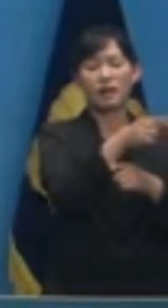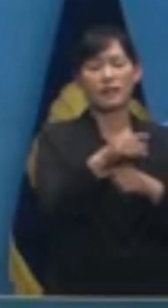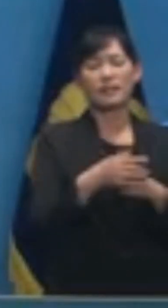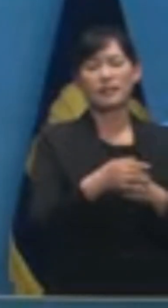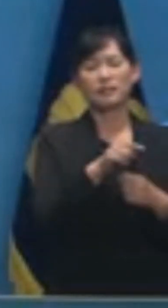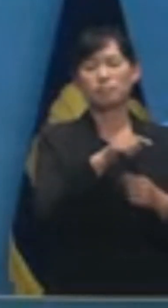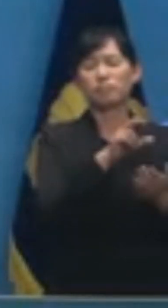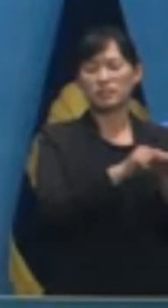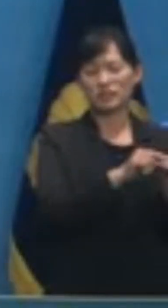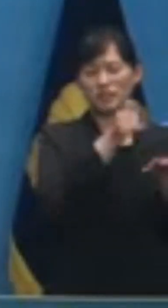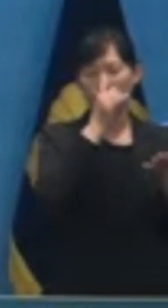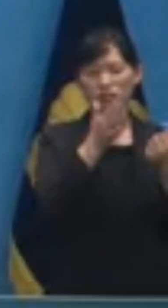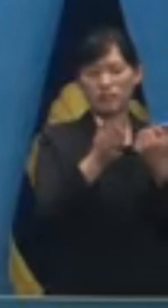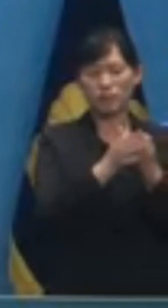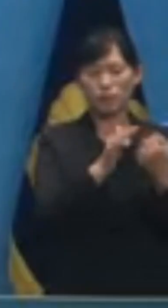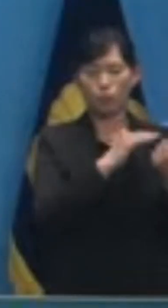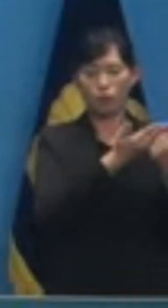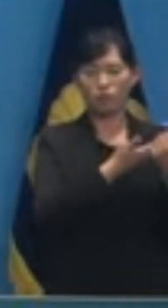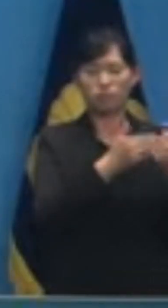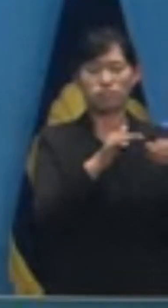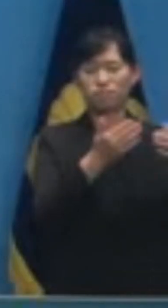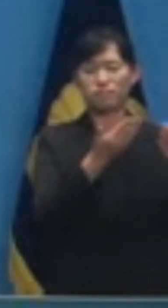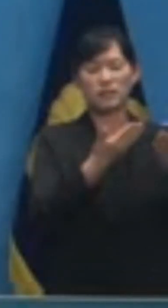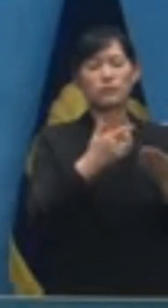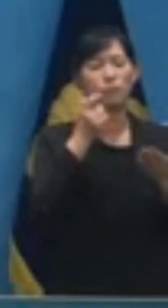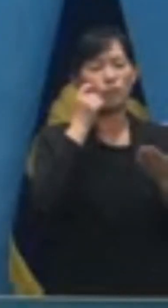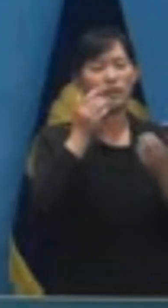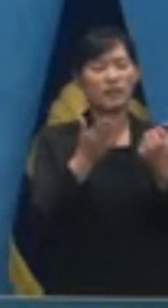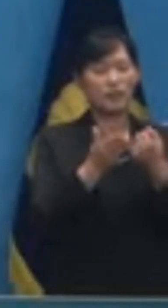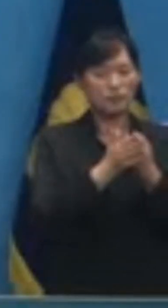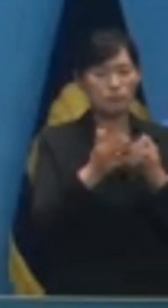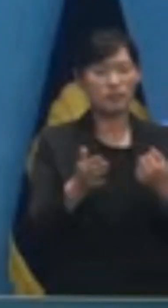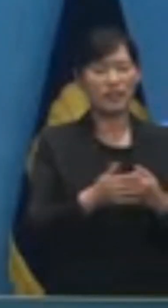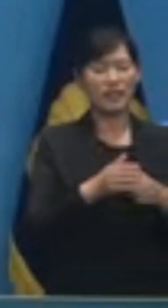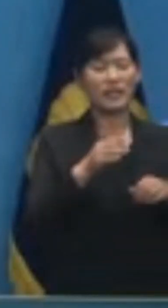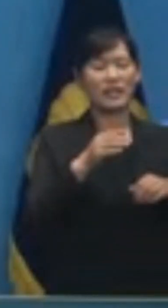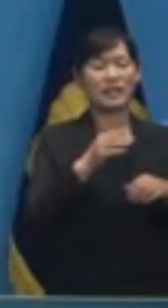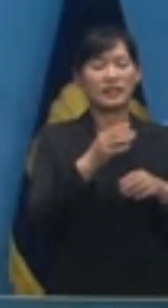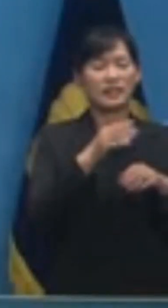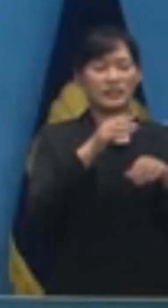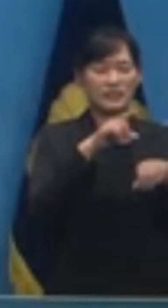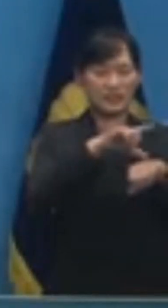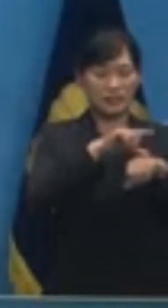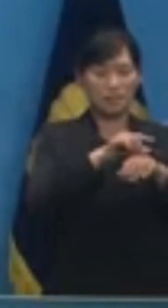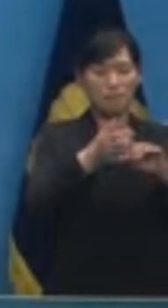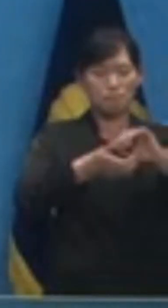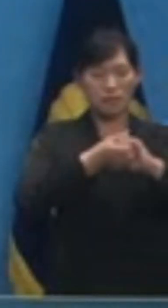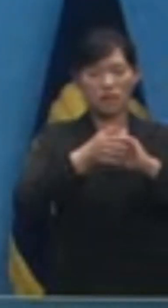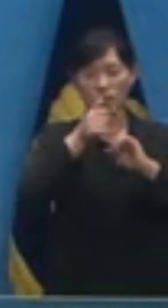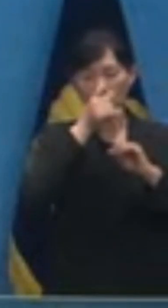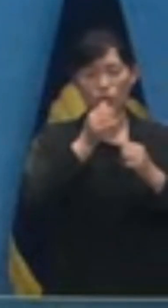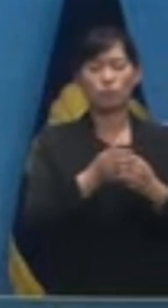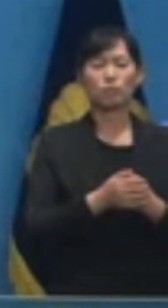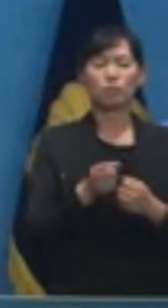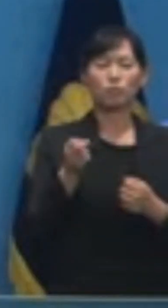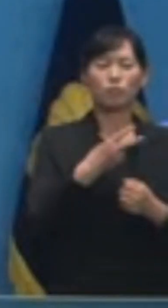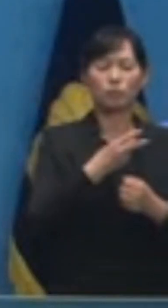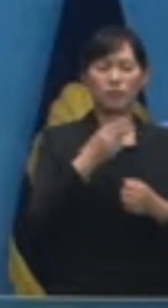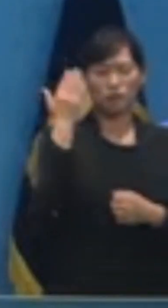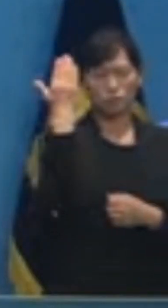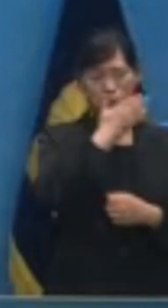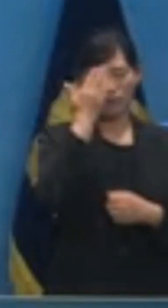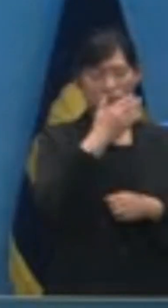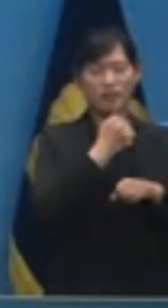권력의 균형과 견제가 이루어지지 않는 바 소방청장은 임기제로 하고 복수차장제를 도입하여 공직사회의